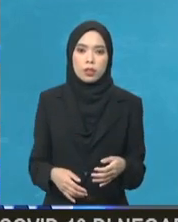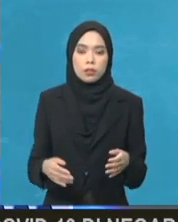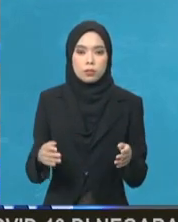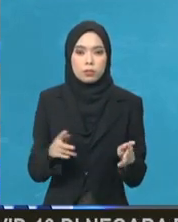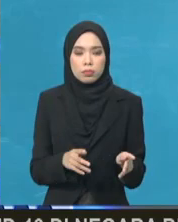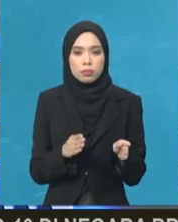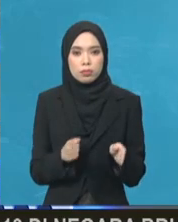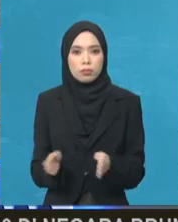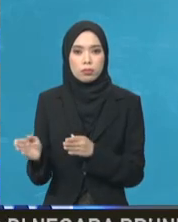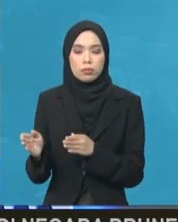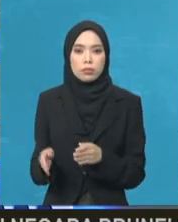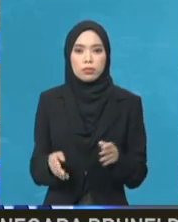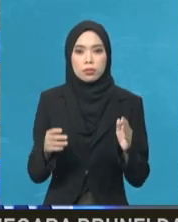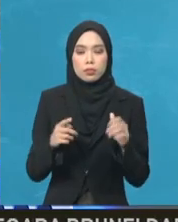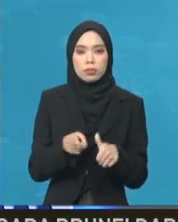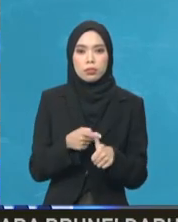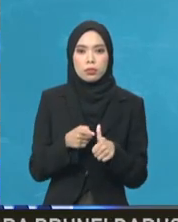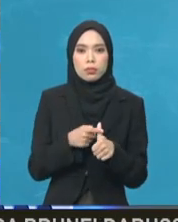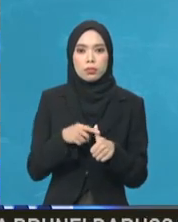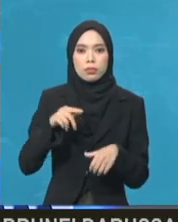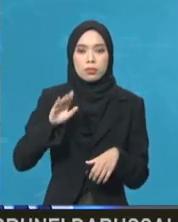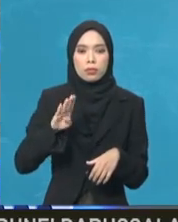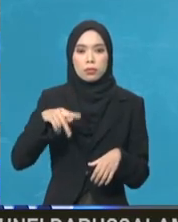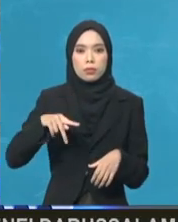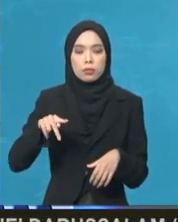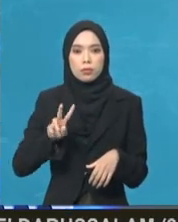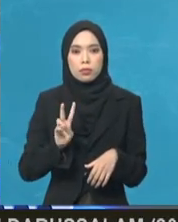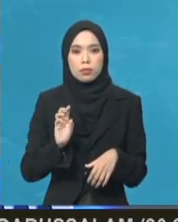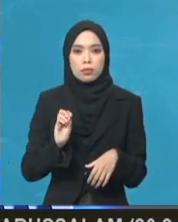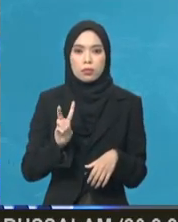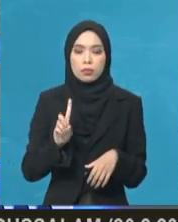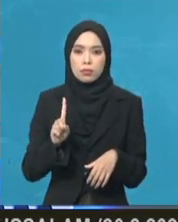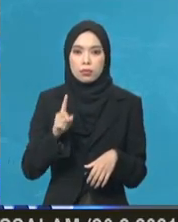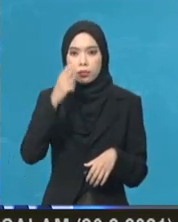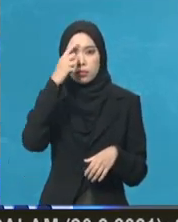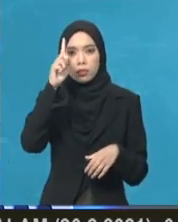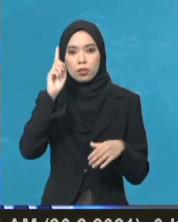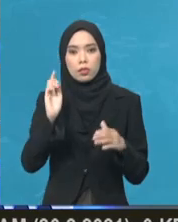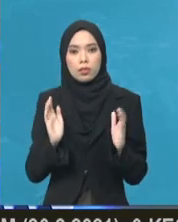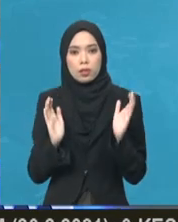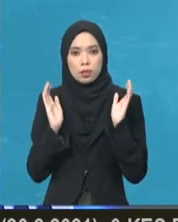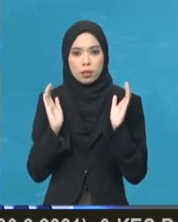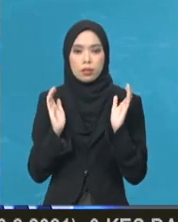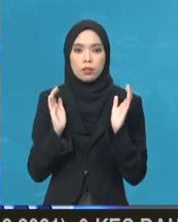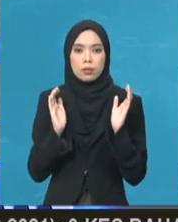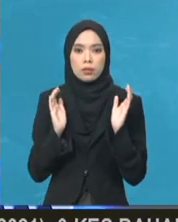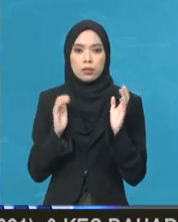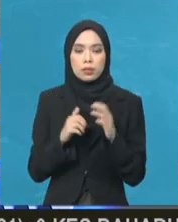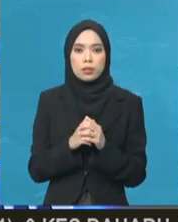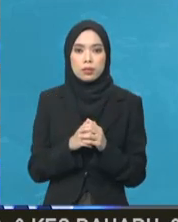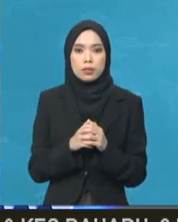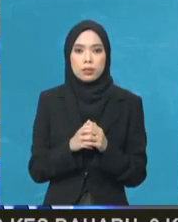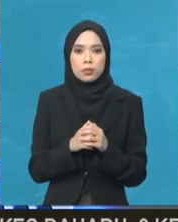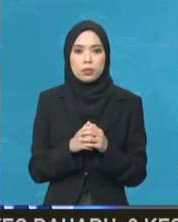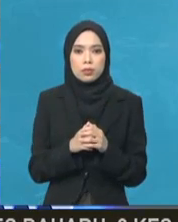banci penduduk dan Perumahan BTP 2021 bagi negara Brunei Darussalam yaitu punya